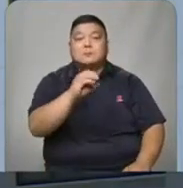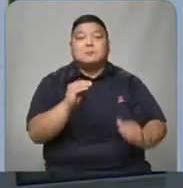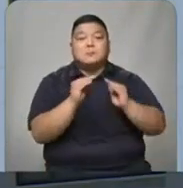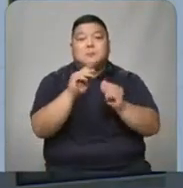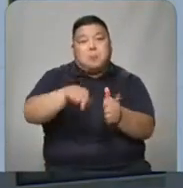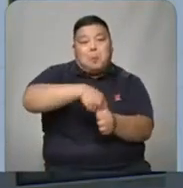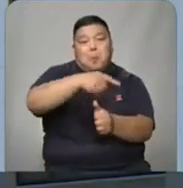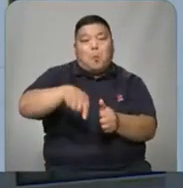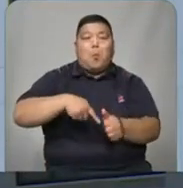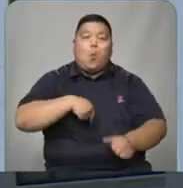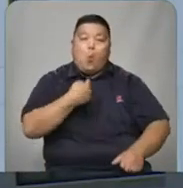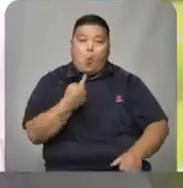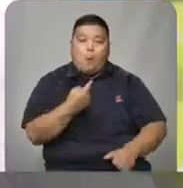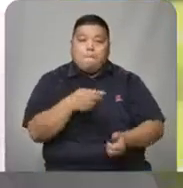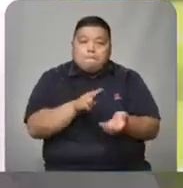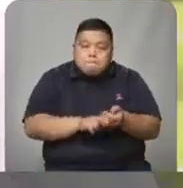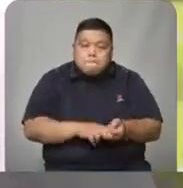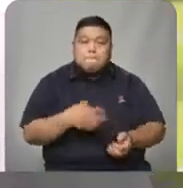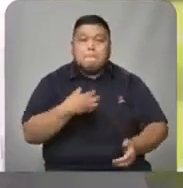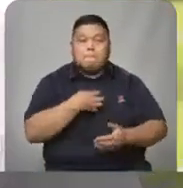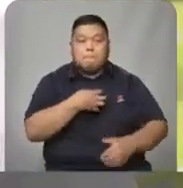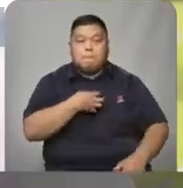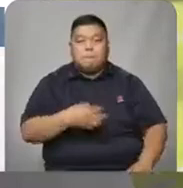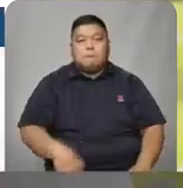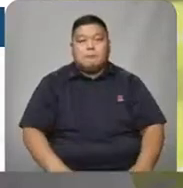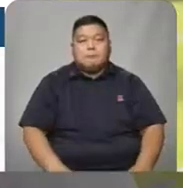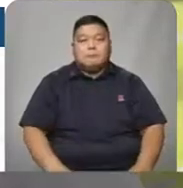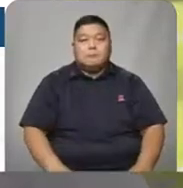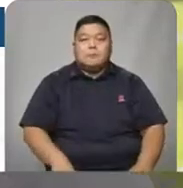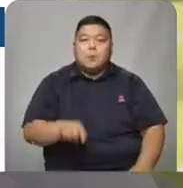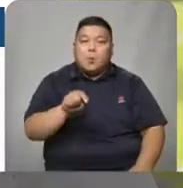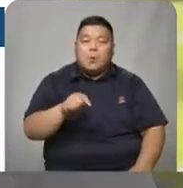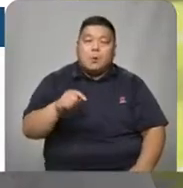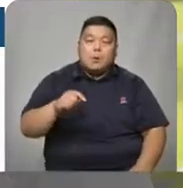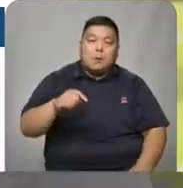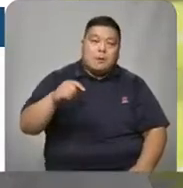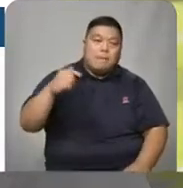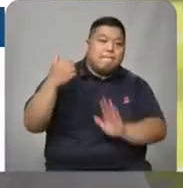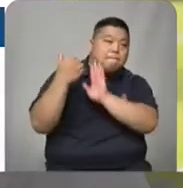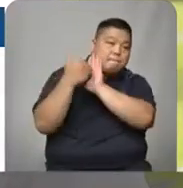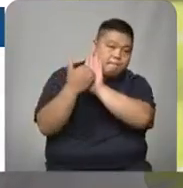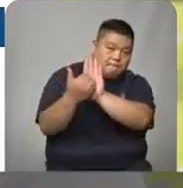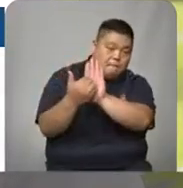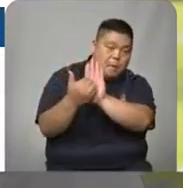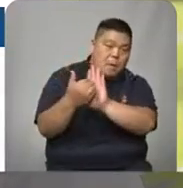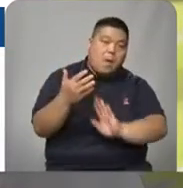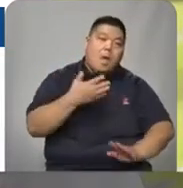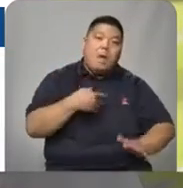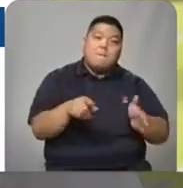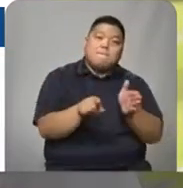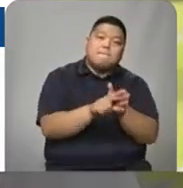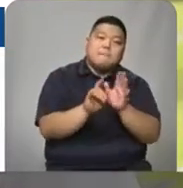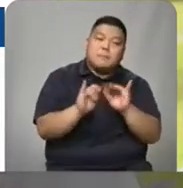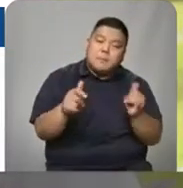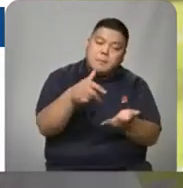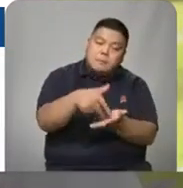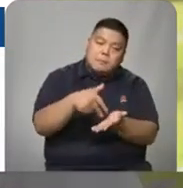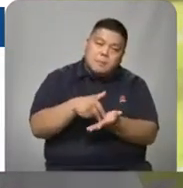고립을 우려합니다 성전이기 때문에 여기가 가려진다고 한 자체가 저희